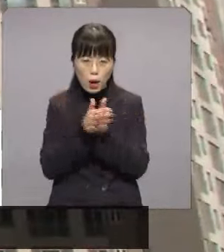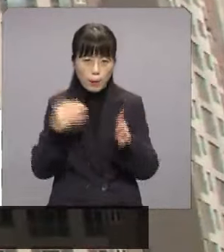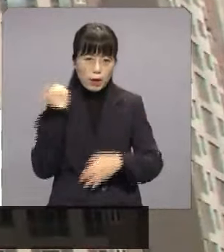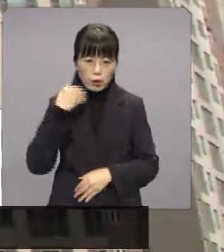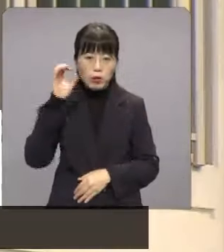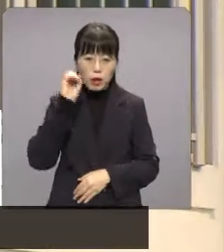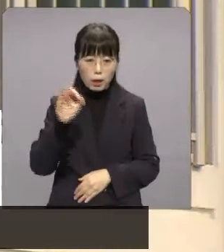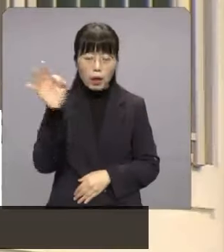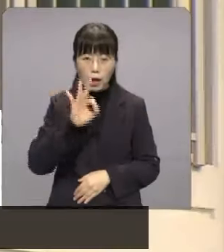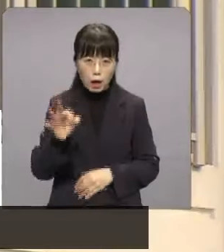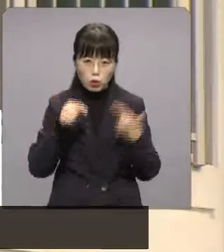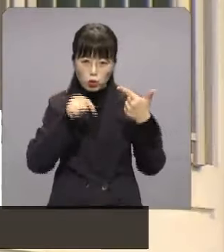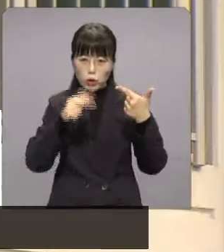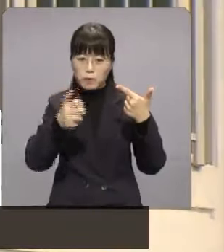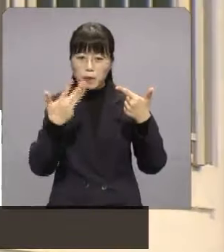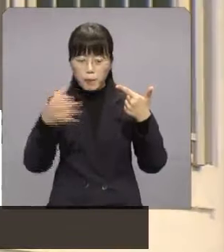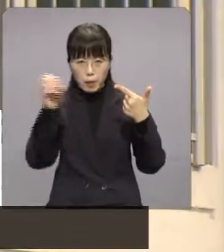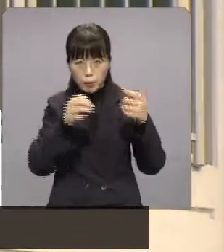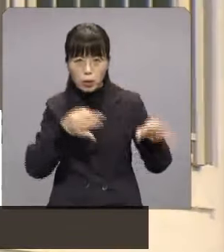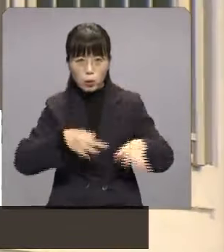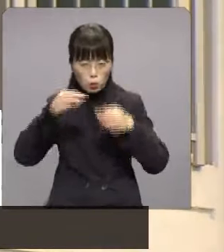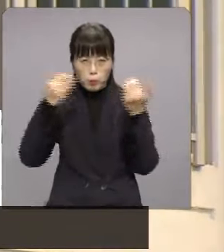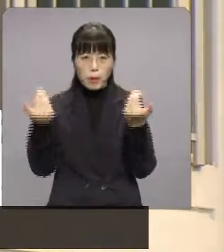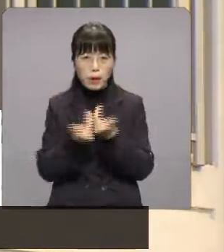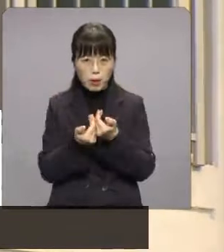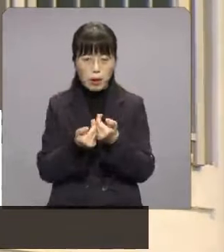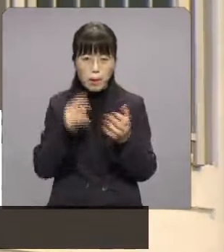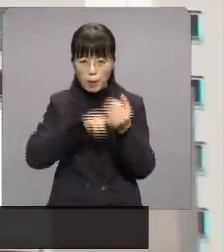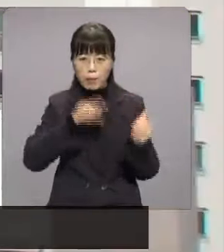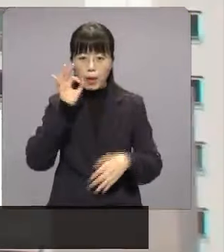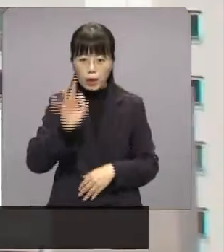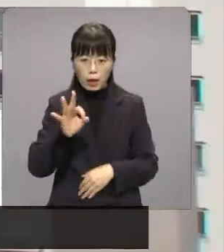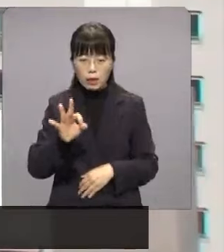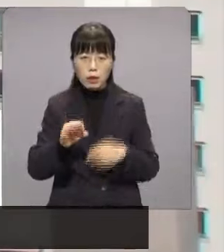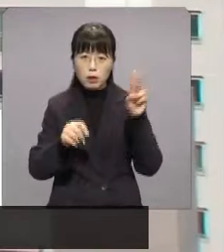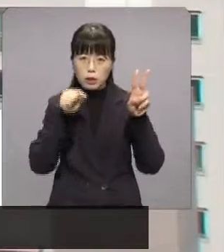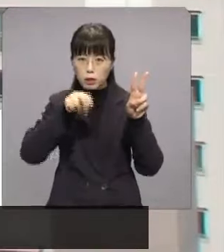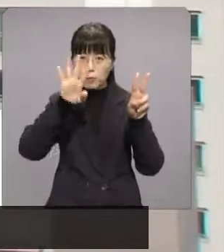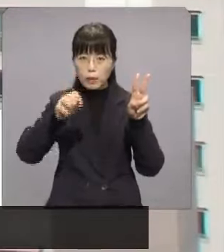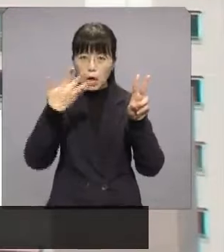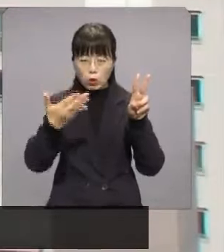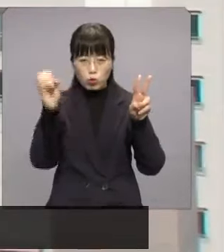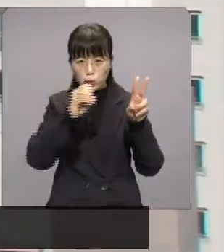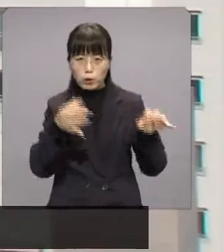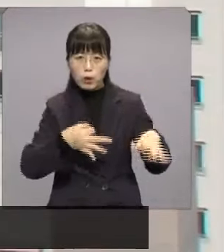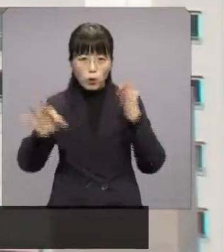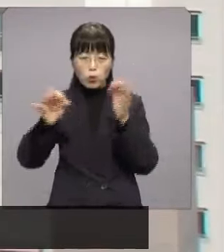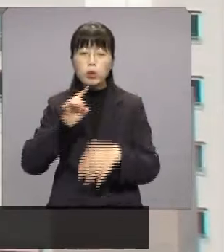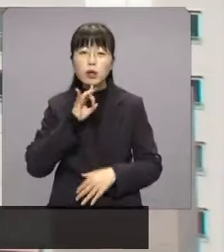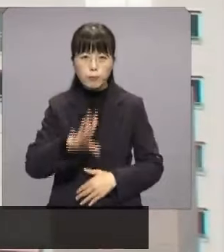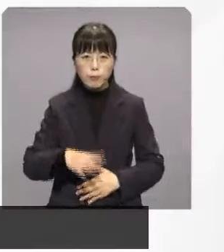전세 가격은 6.78% 오른 반면 매매 가격은 2.49% 오르는데